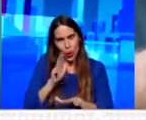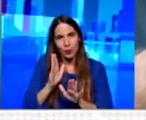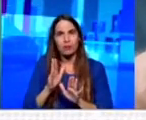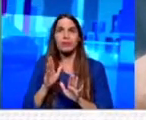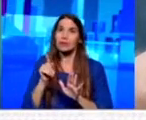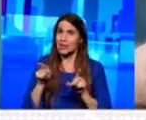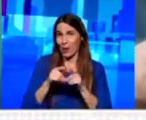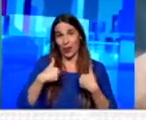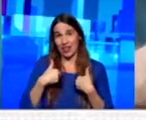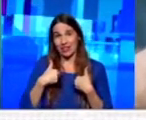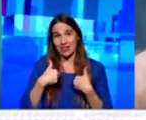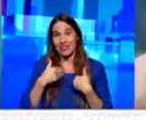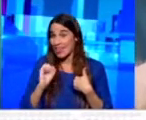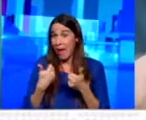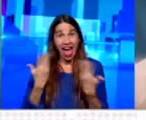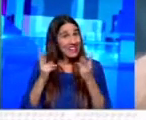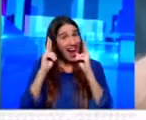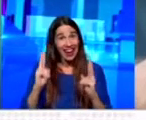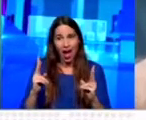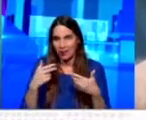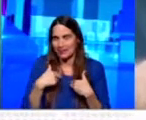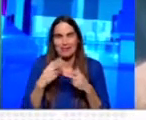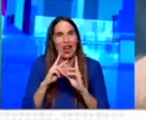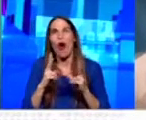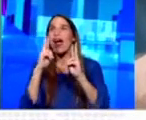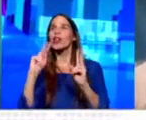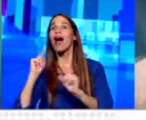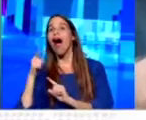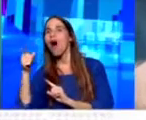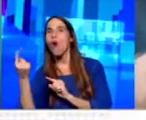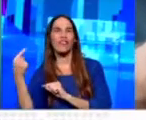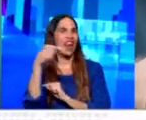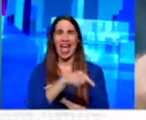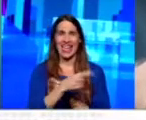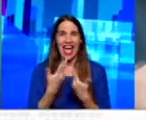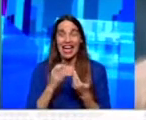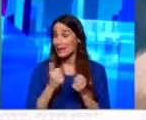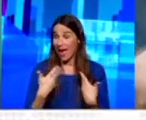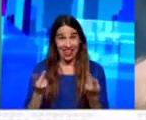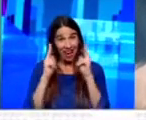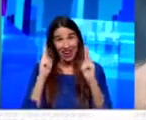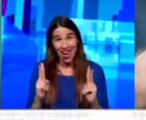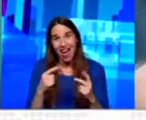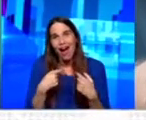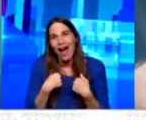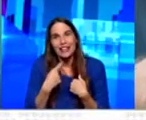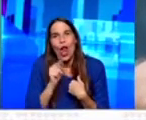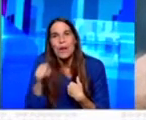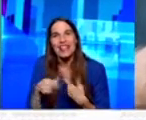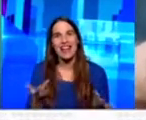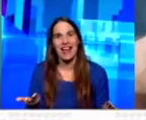כאלה כמוני, שאם אין חנייה, אני לא יכול להחנות רחוק ולהגיע. זאת אומרת, אם אין חנייה, אני פשוט לא